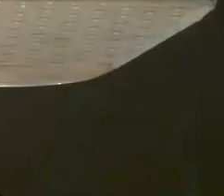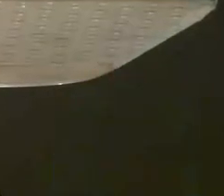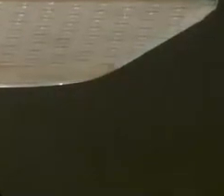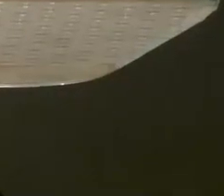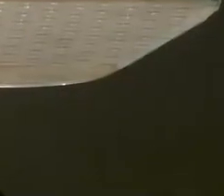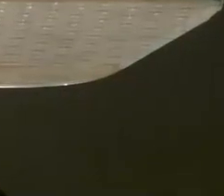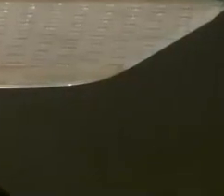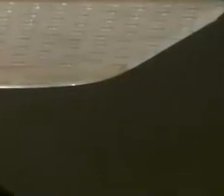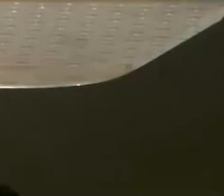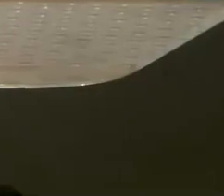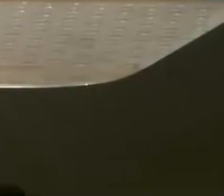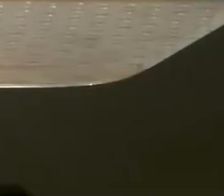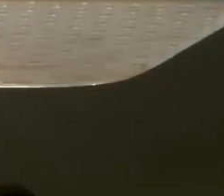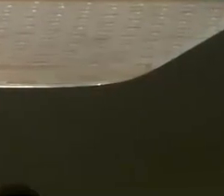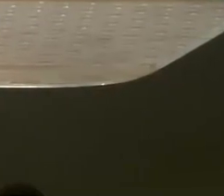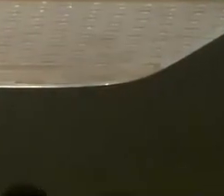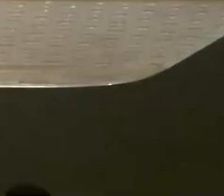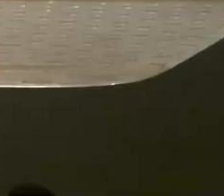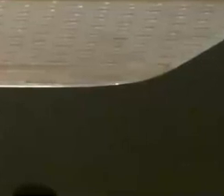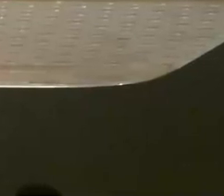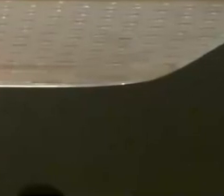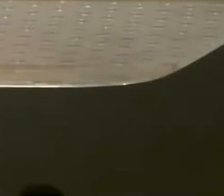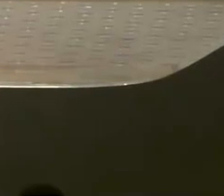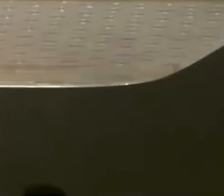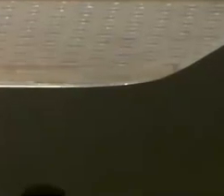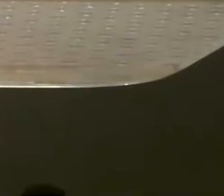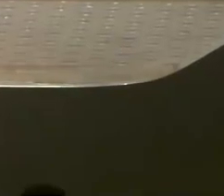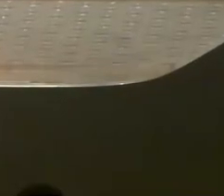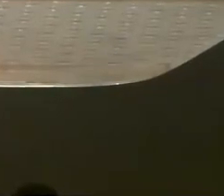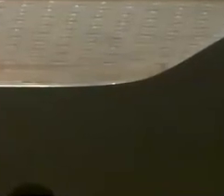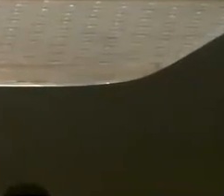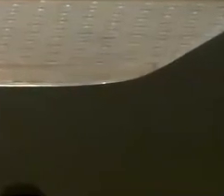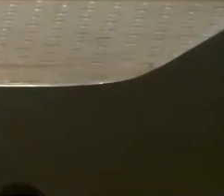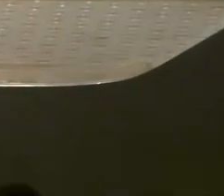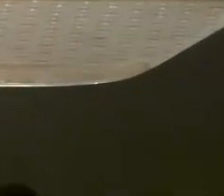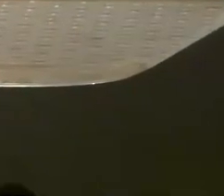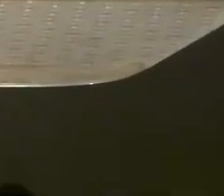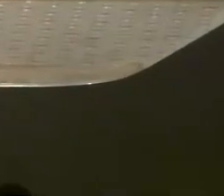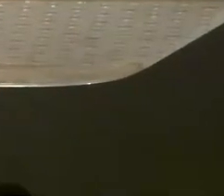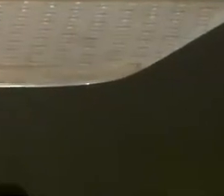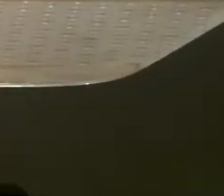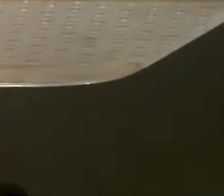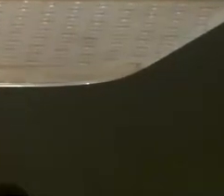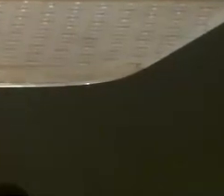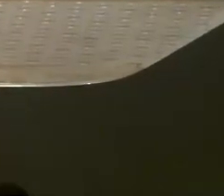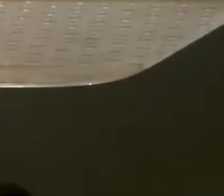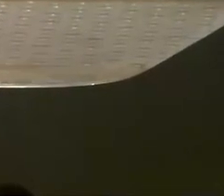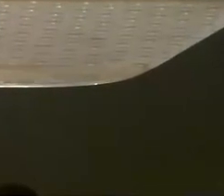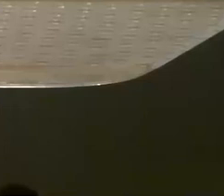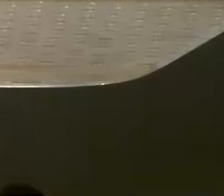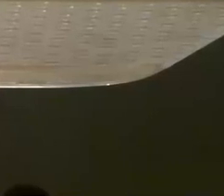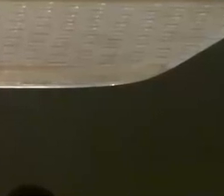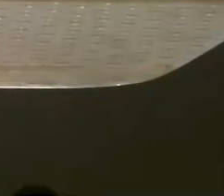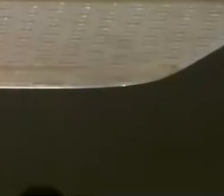gloire à Dieu nous sommes dans Galates de verset 15 Galates